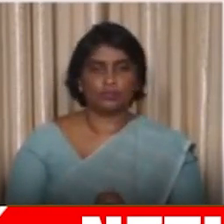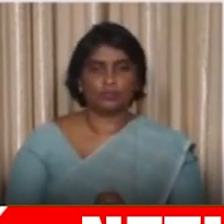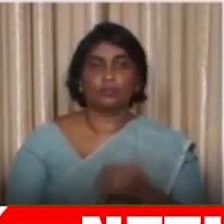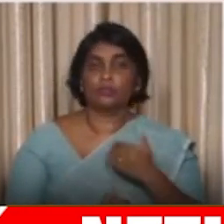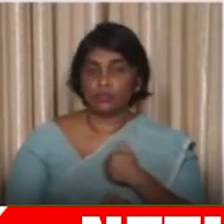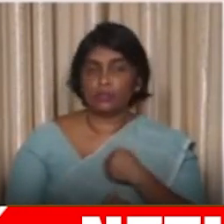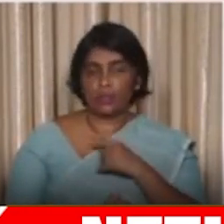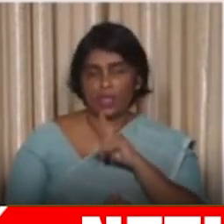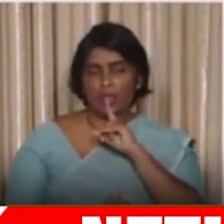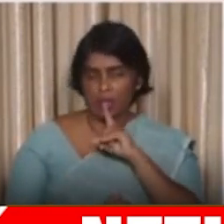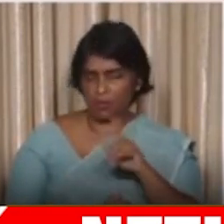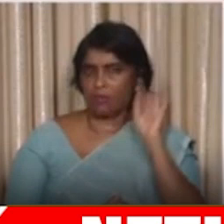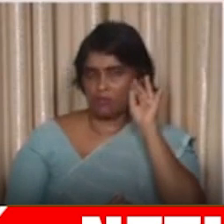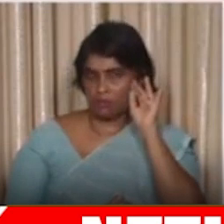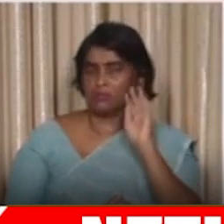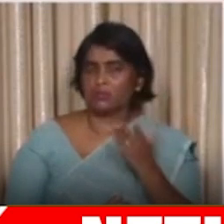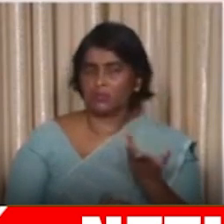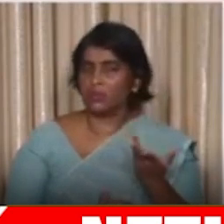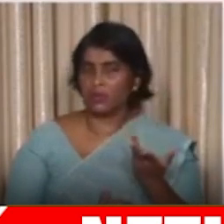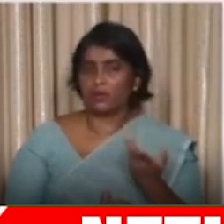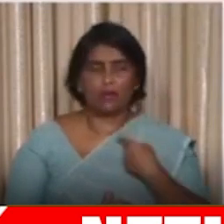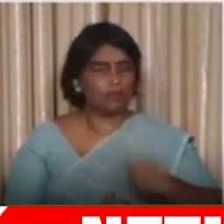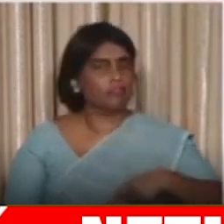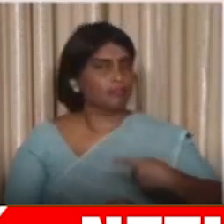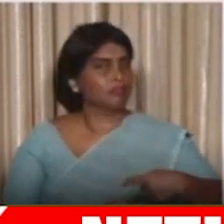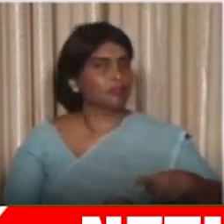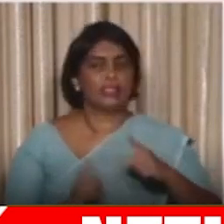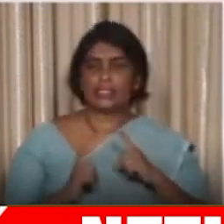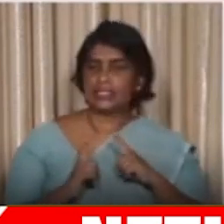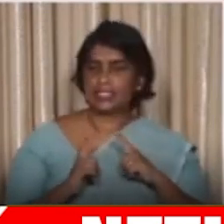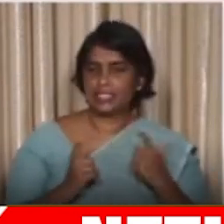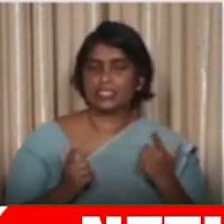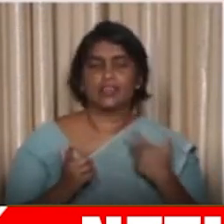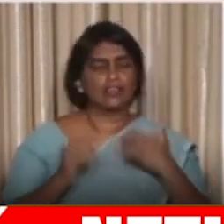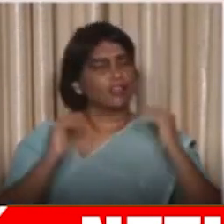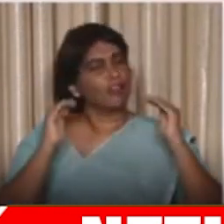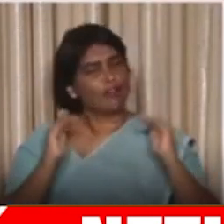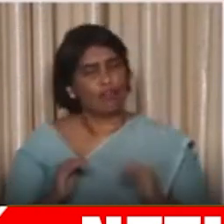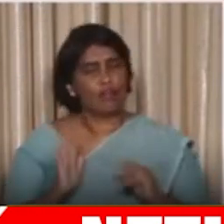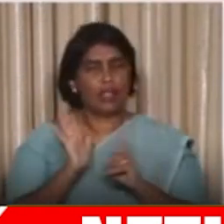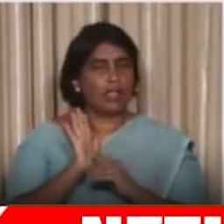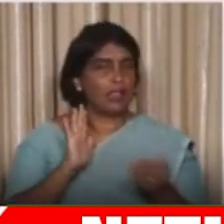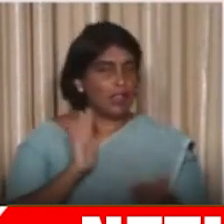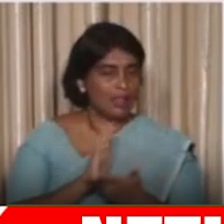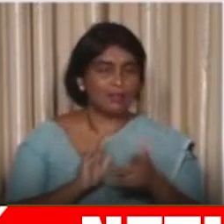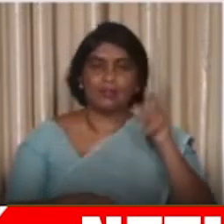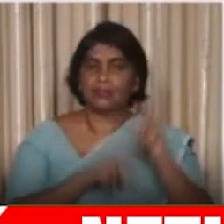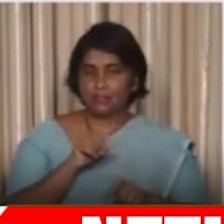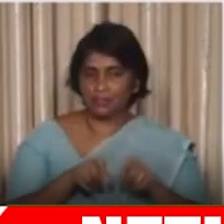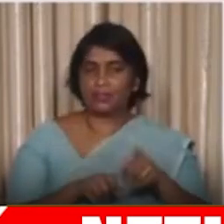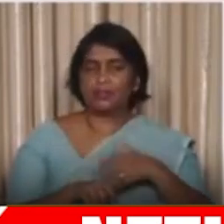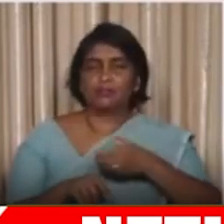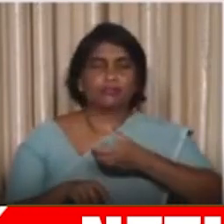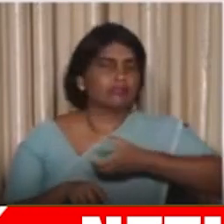අපි ඇහුවා සාමාන්‍ය එදිනෙදා ජීවිතයේ පහළම මට්ටමේ කම්කරුවෝ පහළ අය